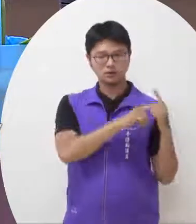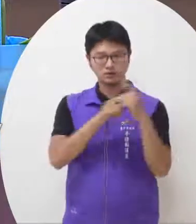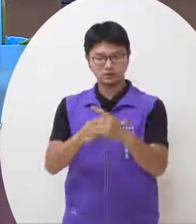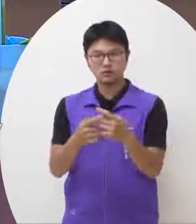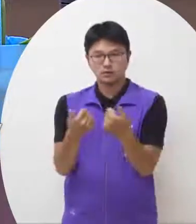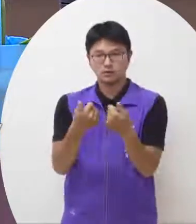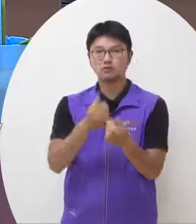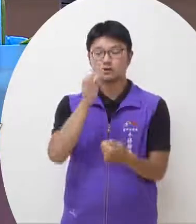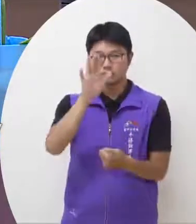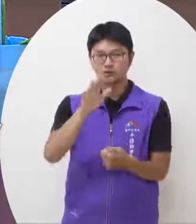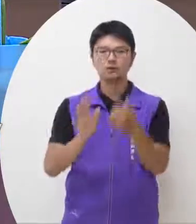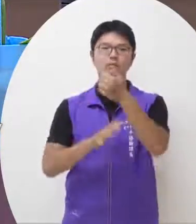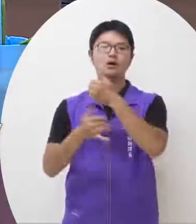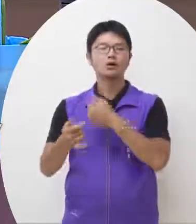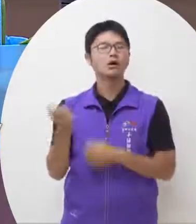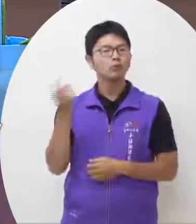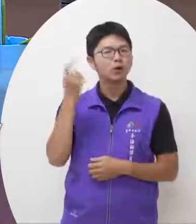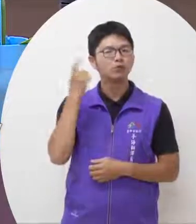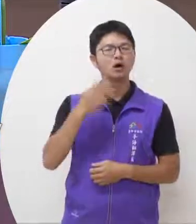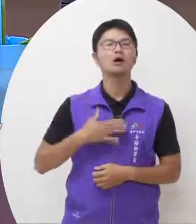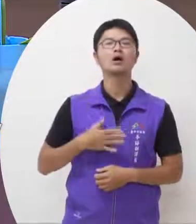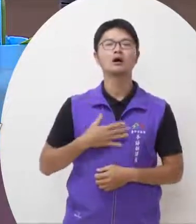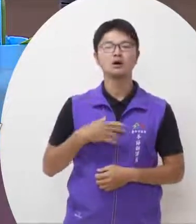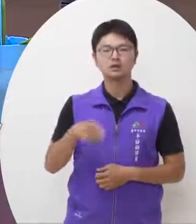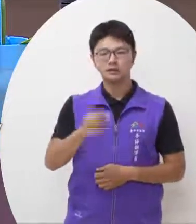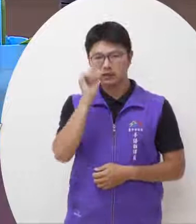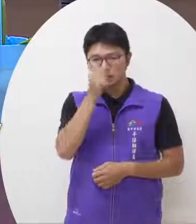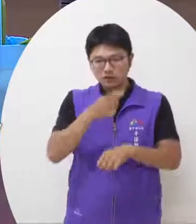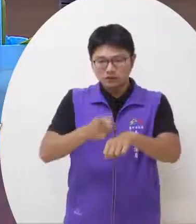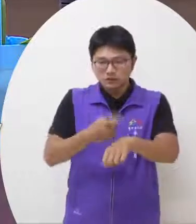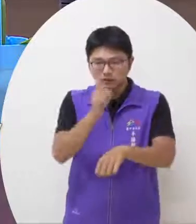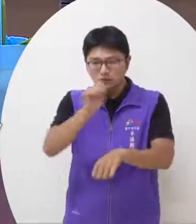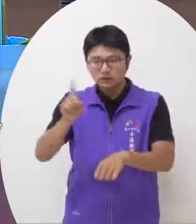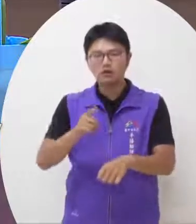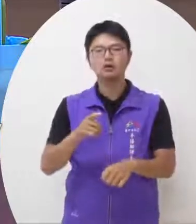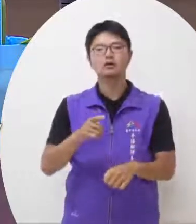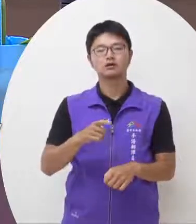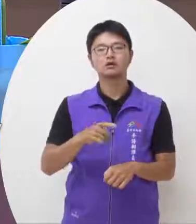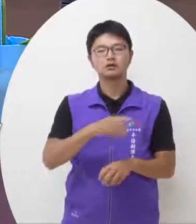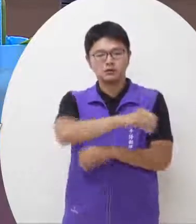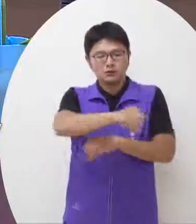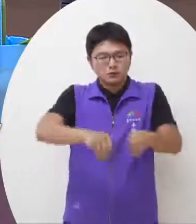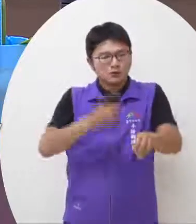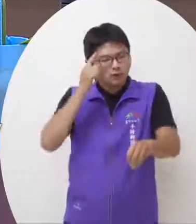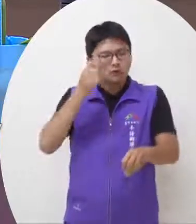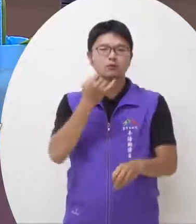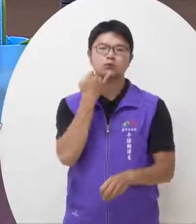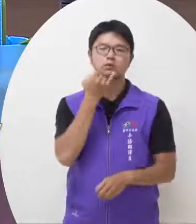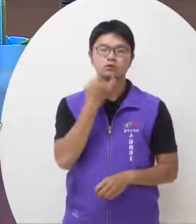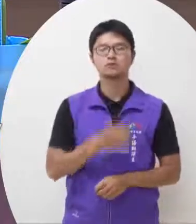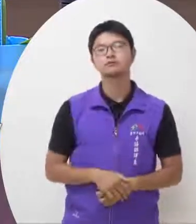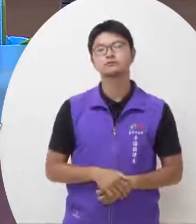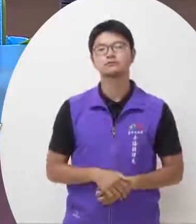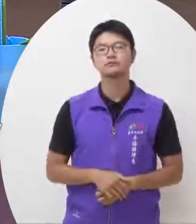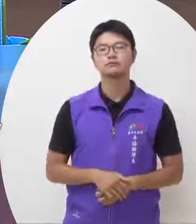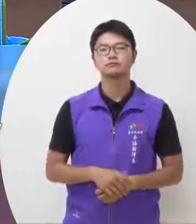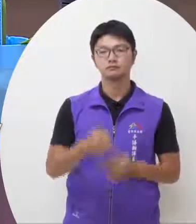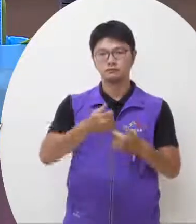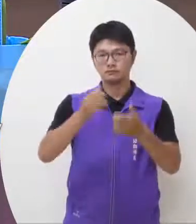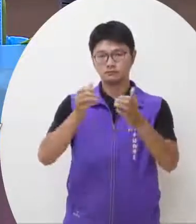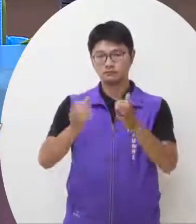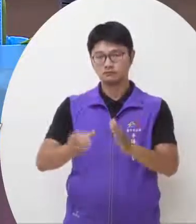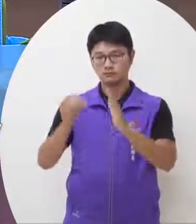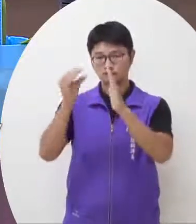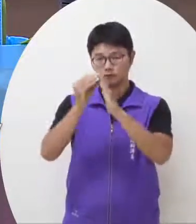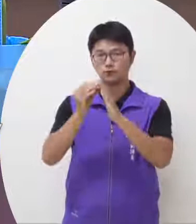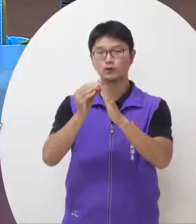员啊，他对于当地的一个特殊性会有比较多的理解。所以我就拜托这个建设局，那召开这种